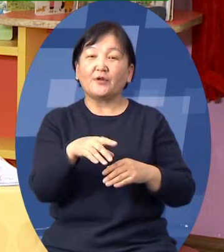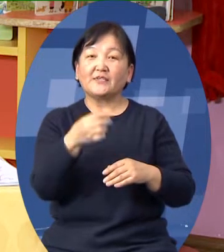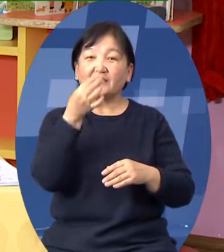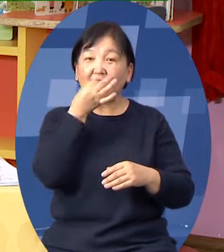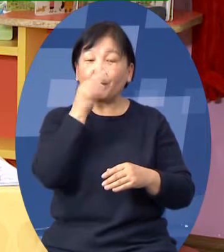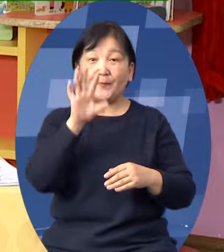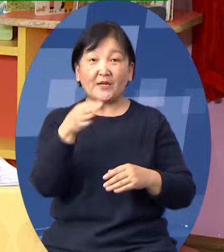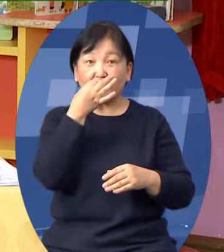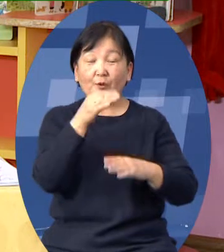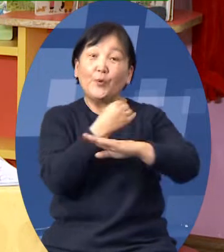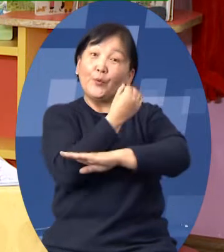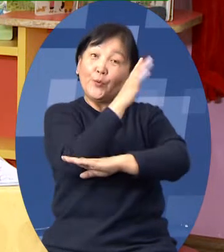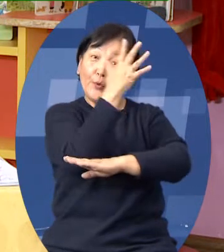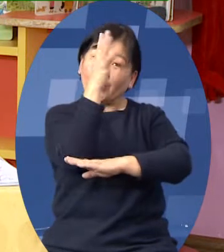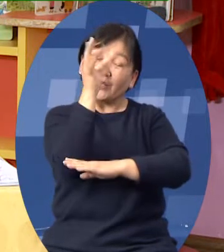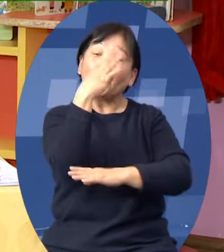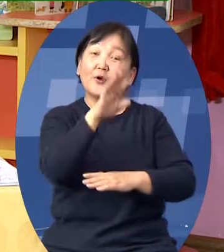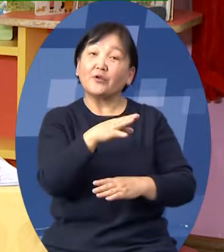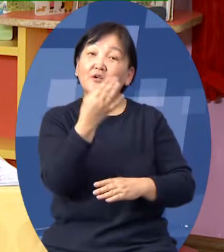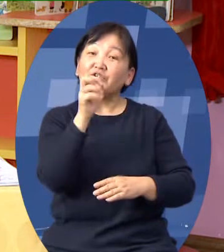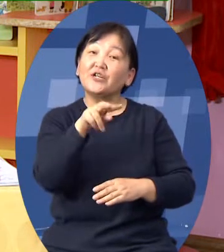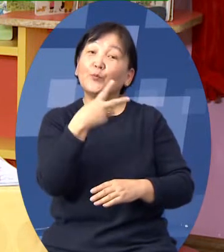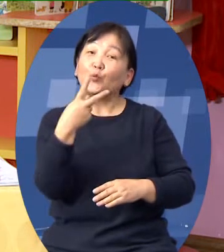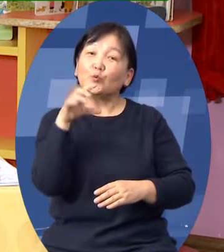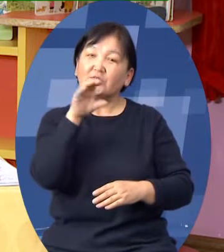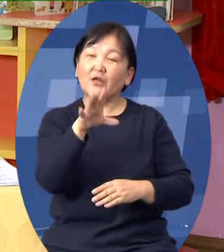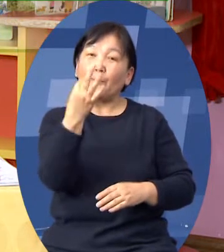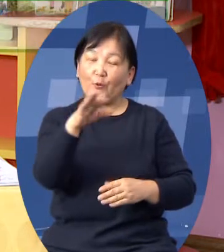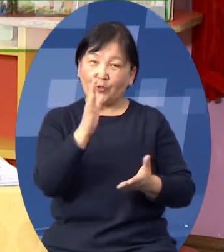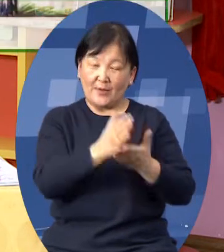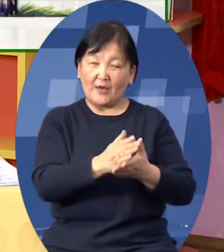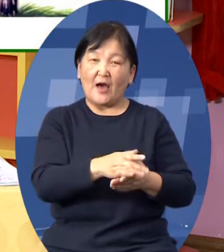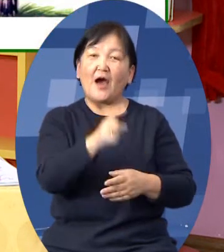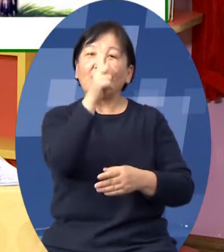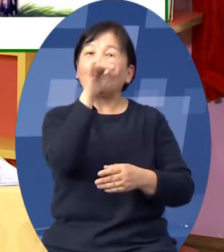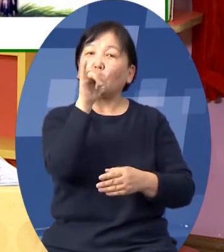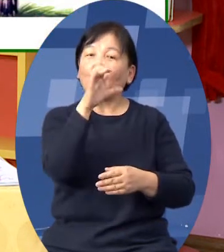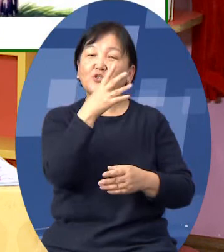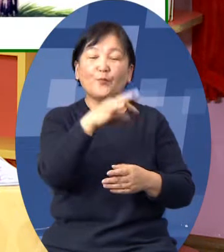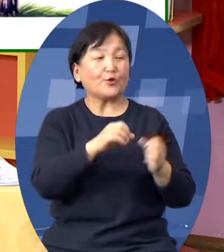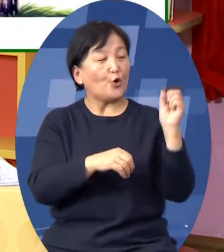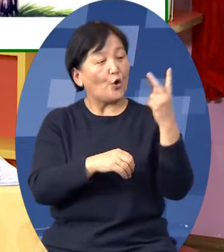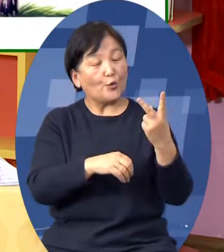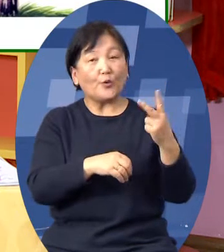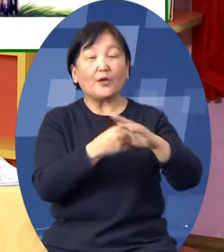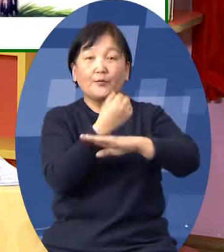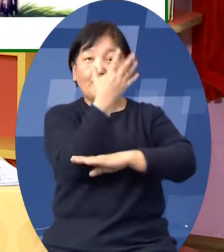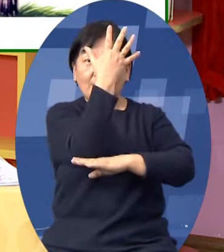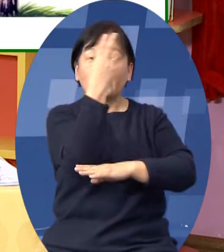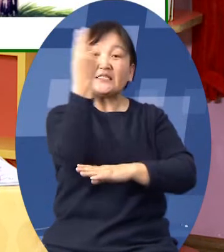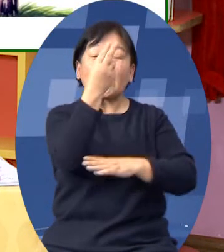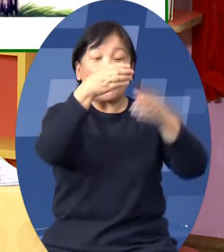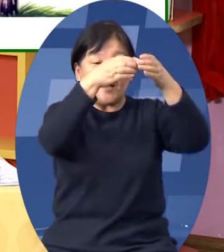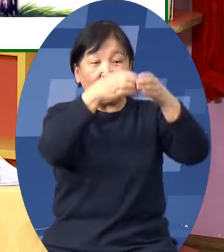маань бидний идэх дуртай самар ургадаг шилмөөс модыг хэлдэг юм шүү. Харин энэ бол хус мод. Хус модны гол